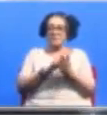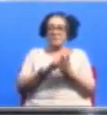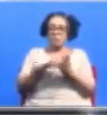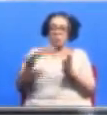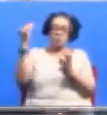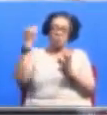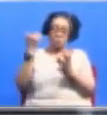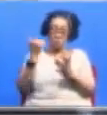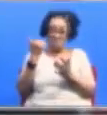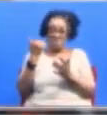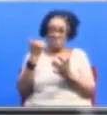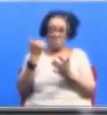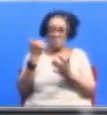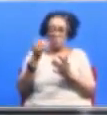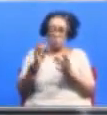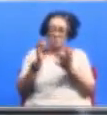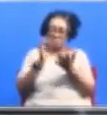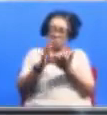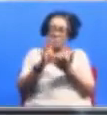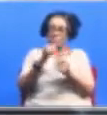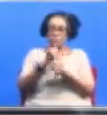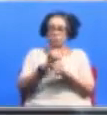tukustaki, tukufute kazi,